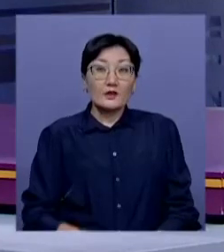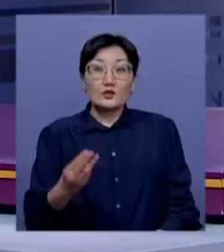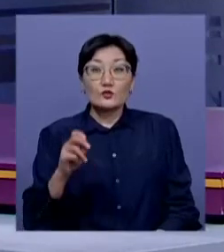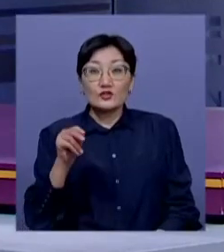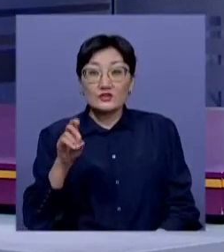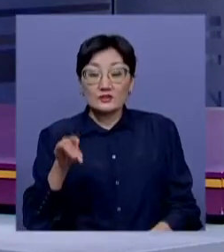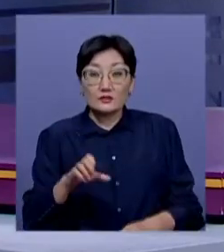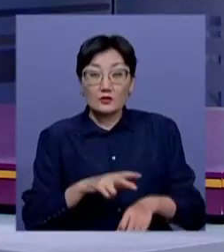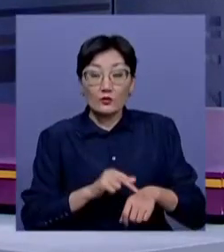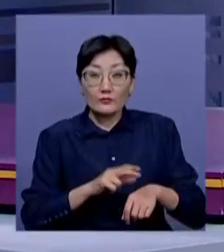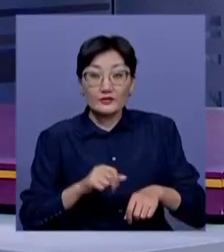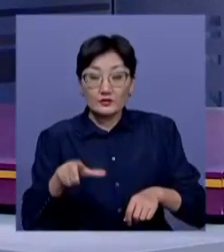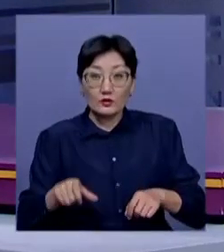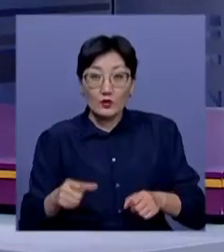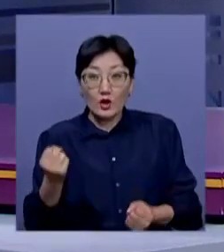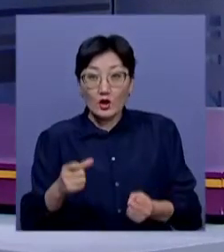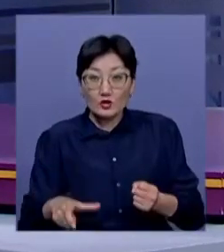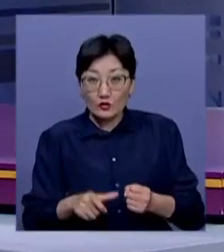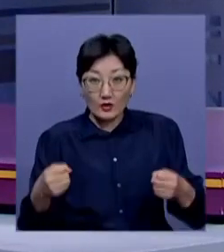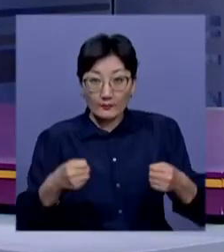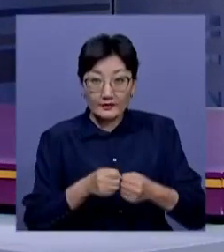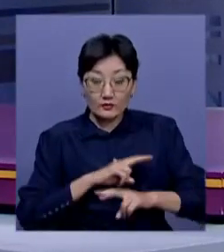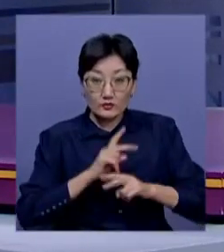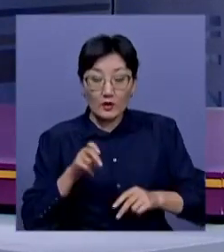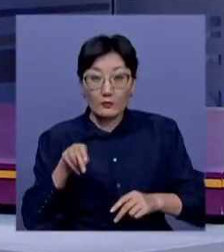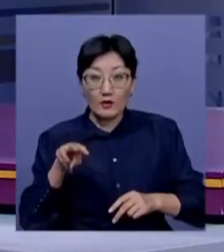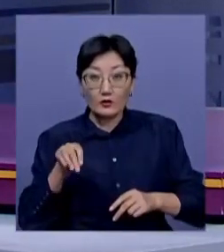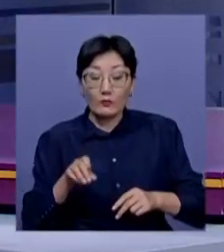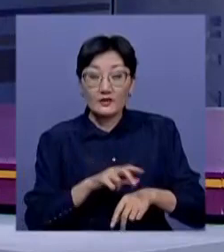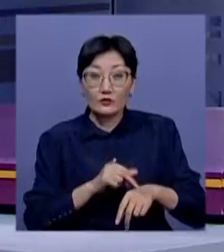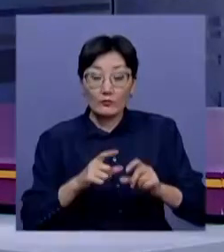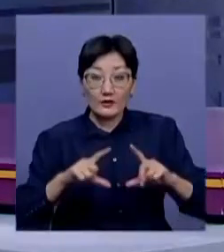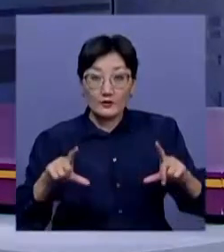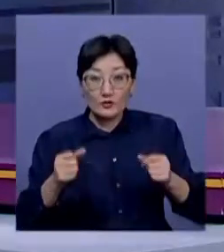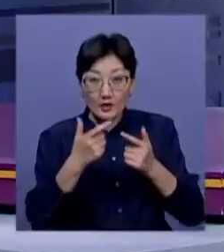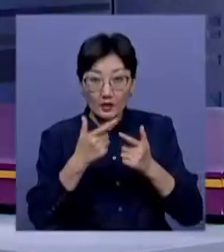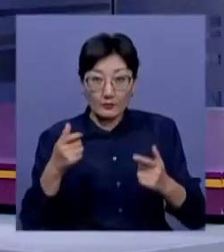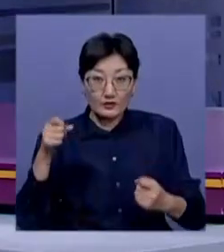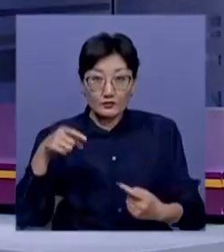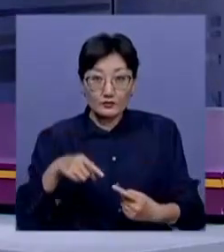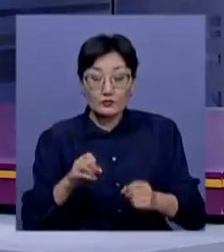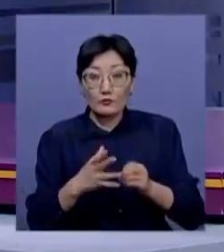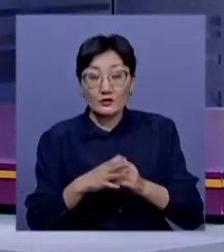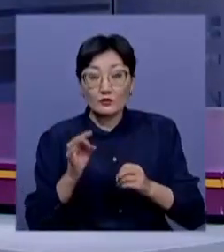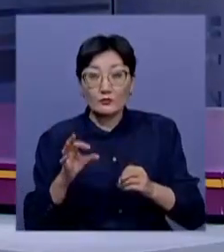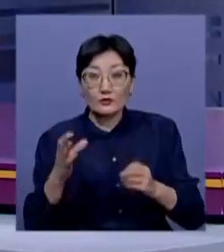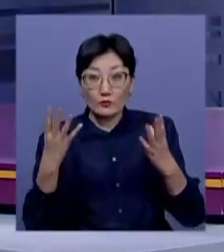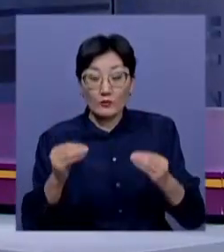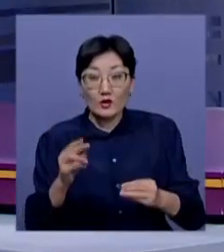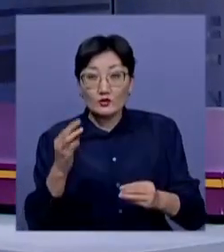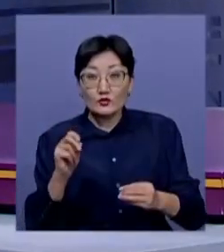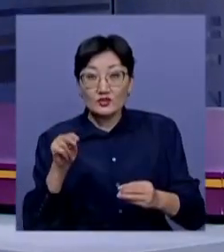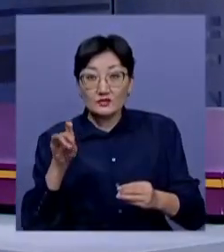Щучинскіде полиция қызметкерлері жол апатынан қаза болды. Ақмола облыстық полиция департаментінің хабарлауынша, 15 қазанда